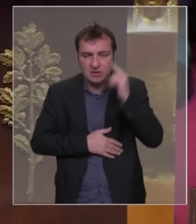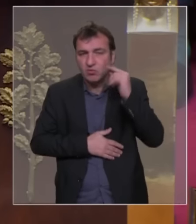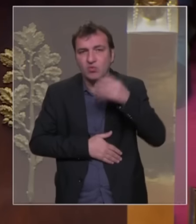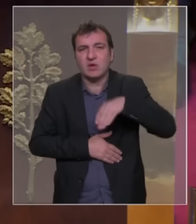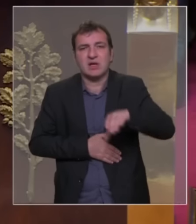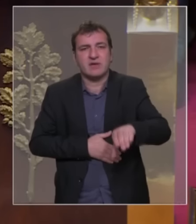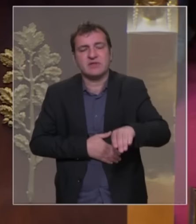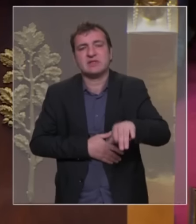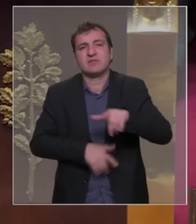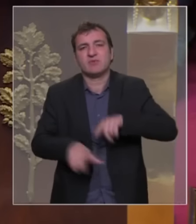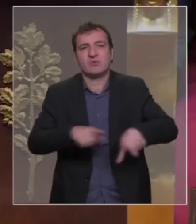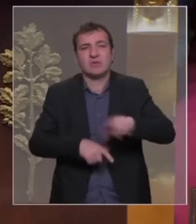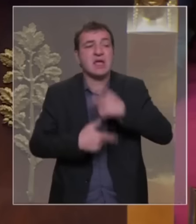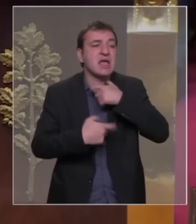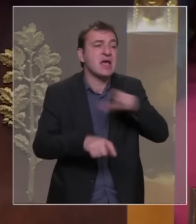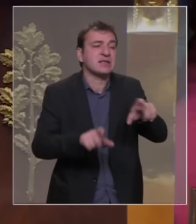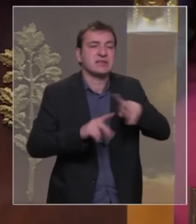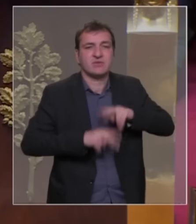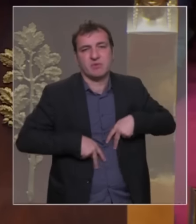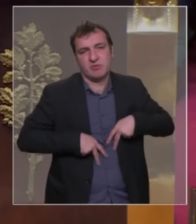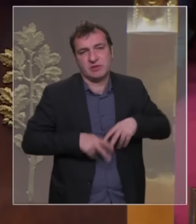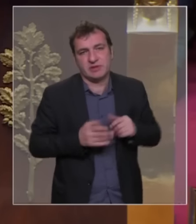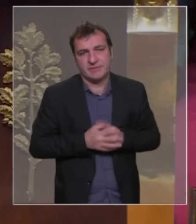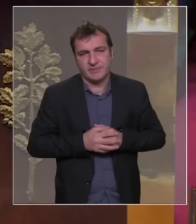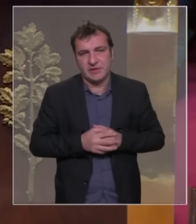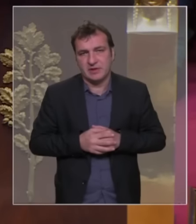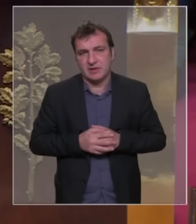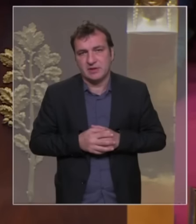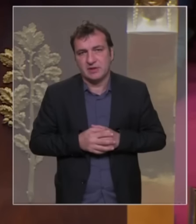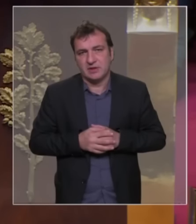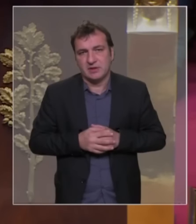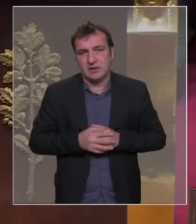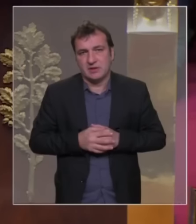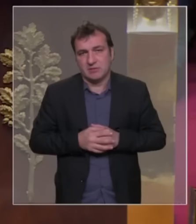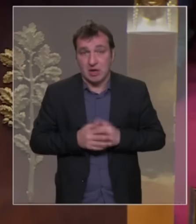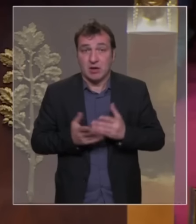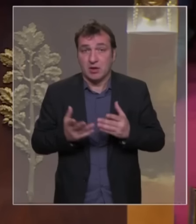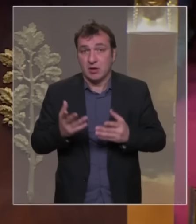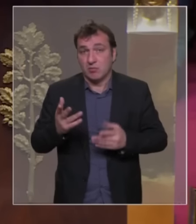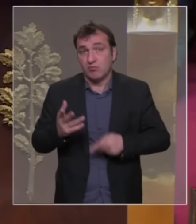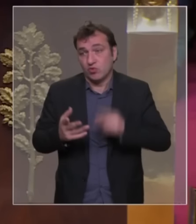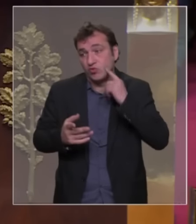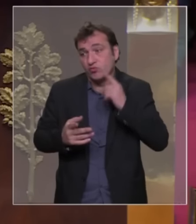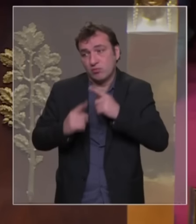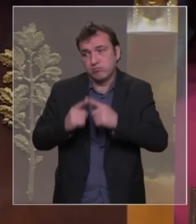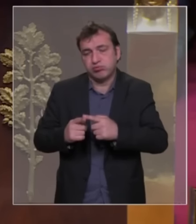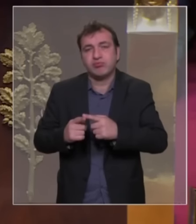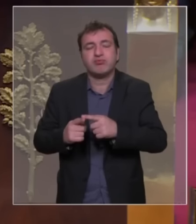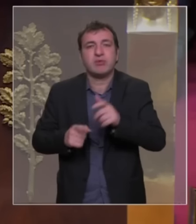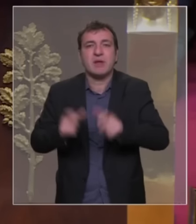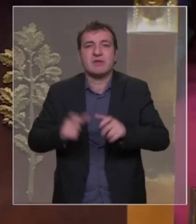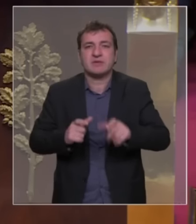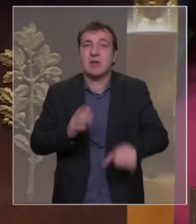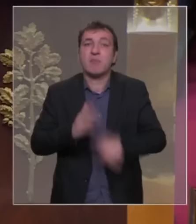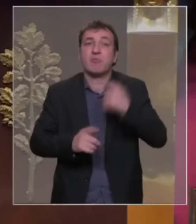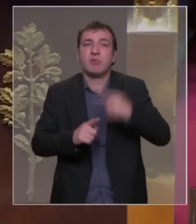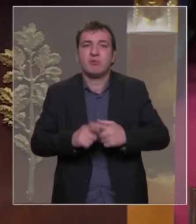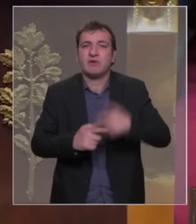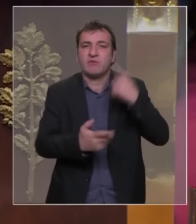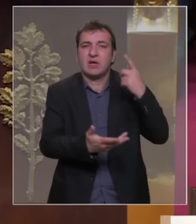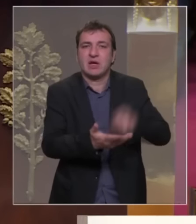et l'accession à la propriété, notamment chez les primo-accédants, pour lesquels le gouvernement est favorable